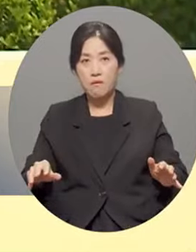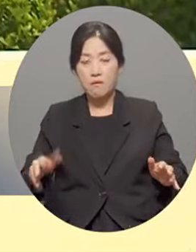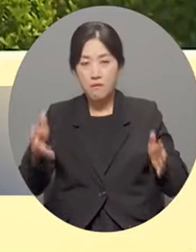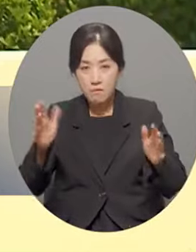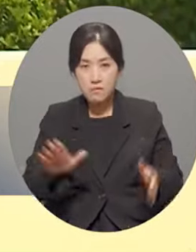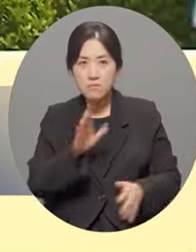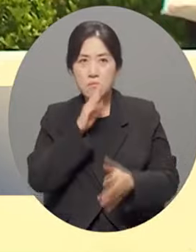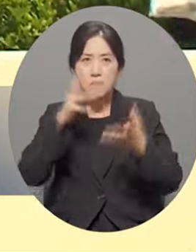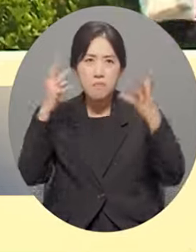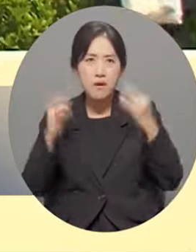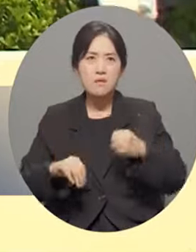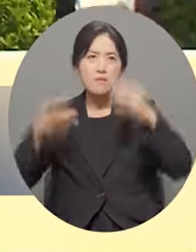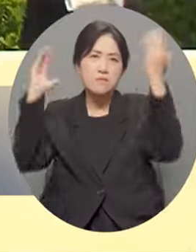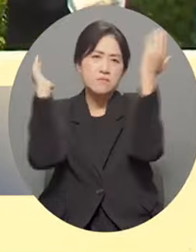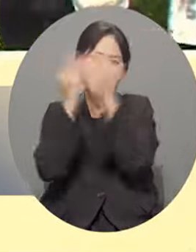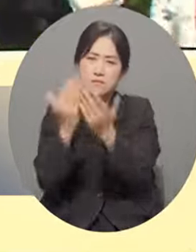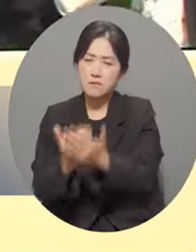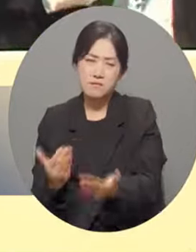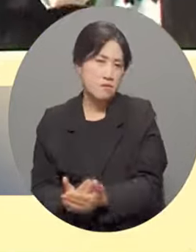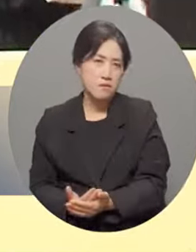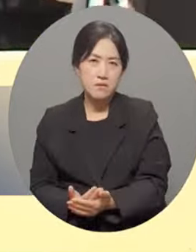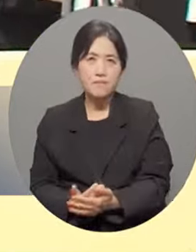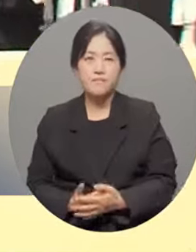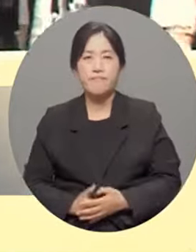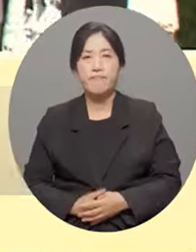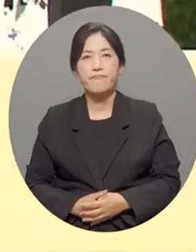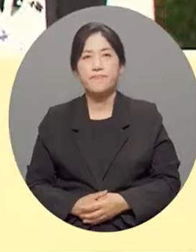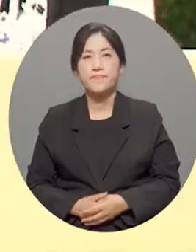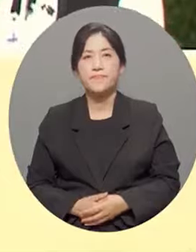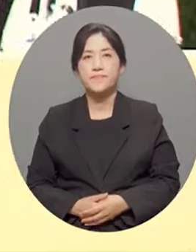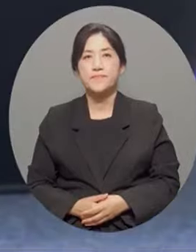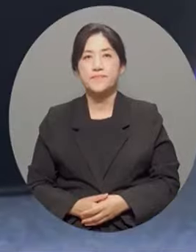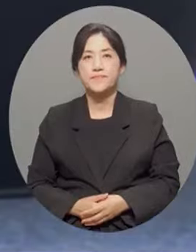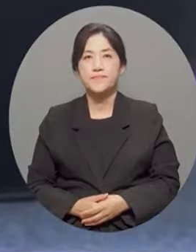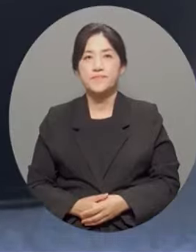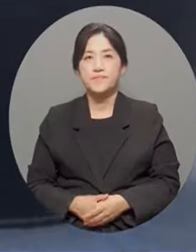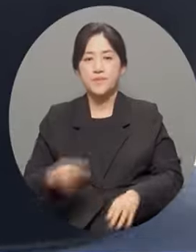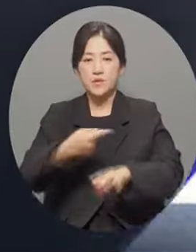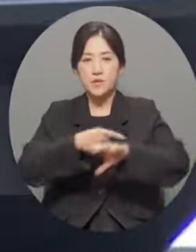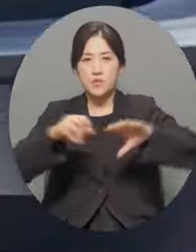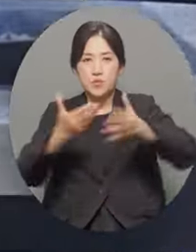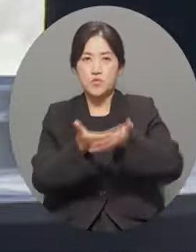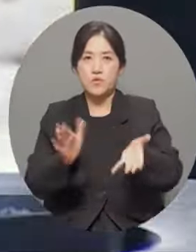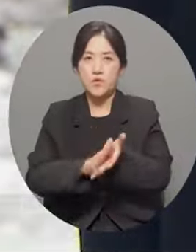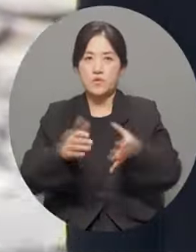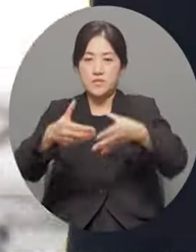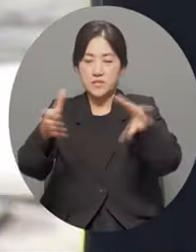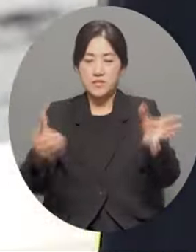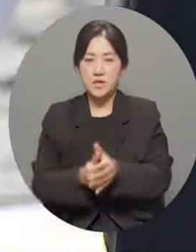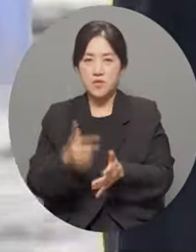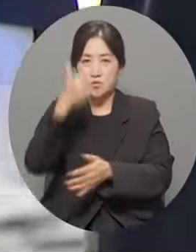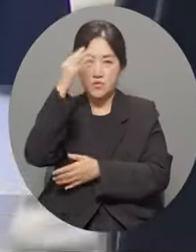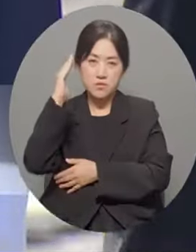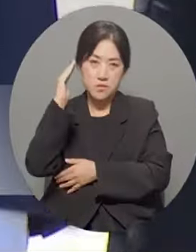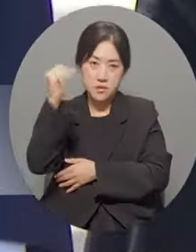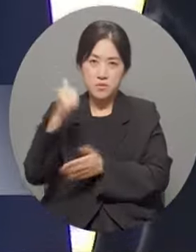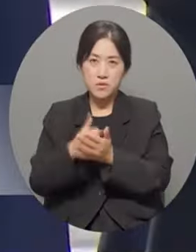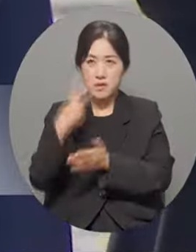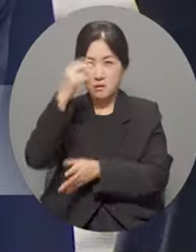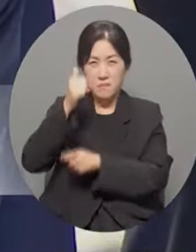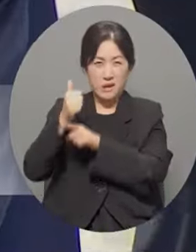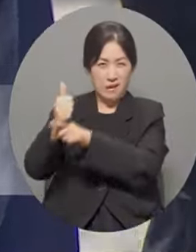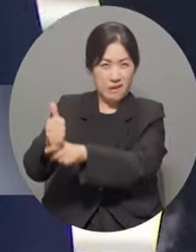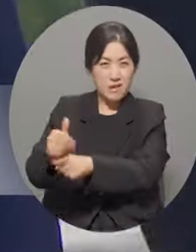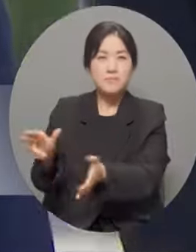참으로 많은 퇴행을 하고 말았습니다. 조국 혁신당은 노 전 대통령을 향했던 검찰 수사를